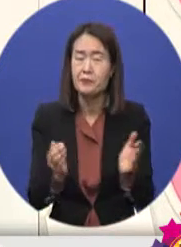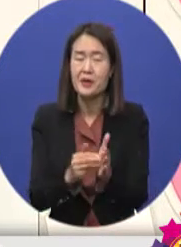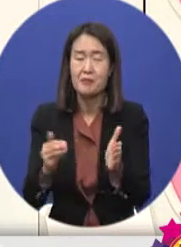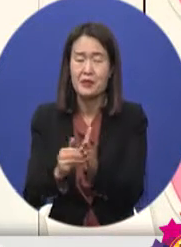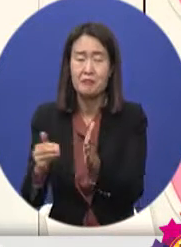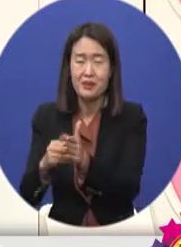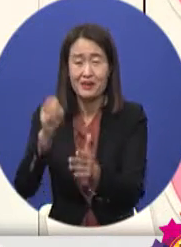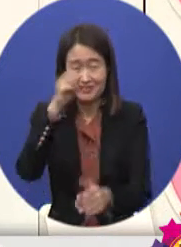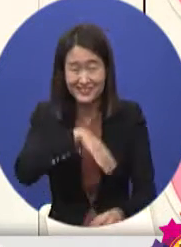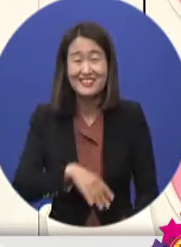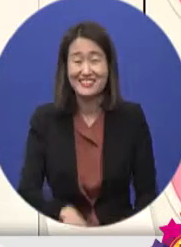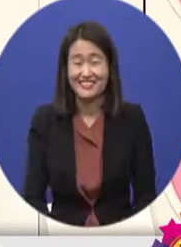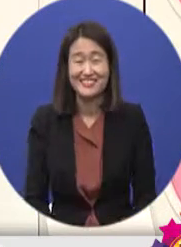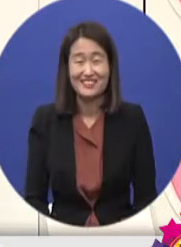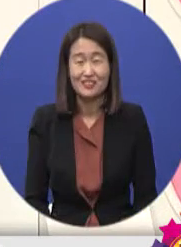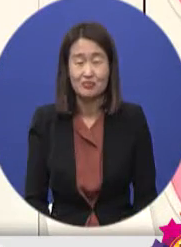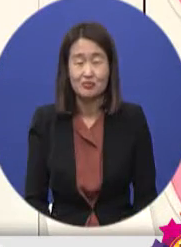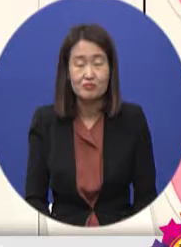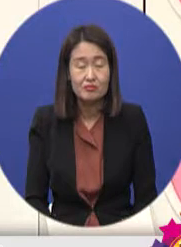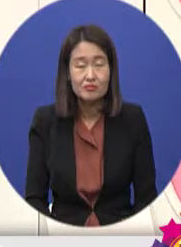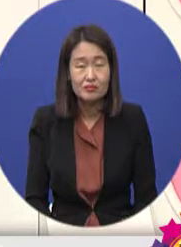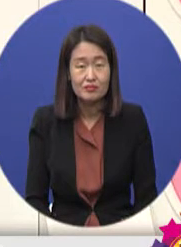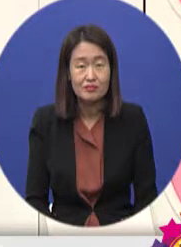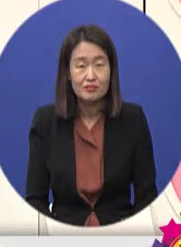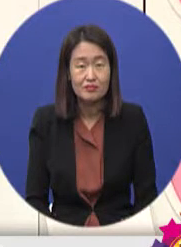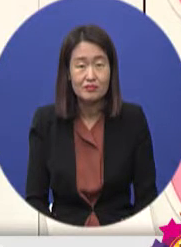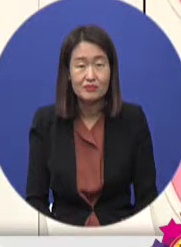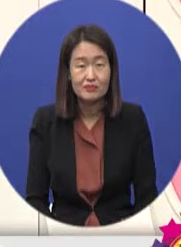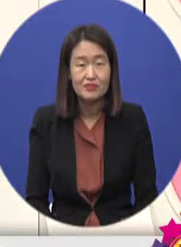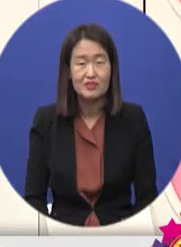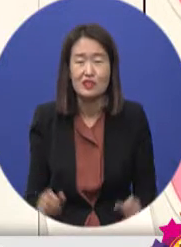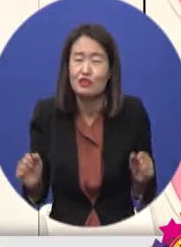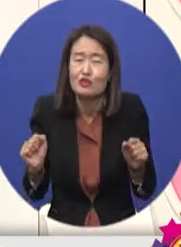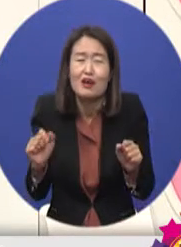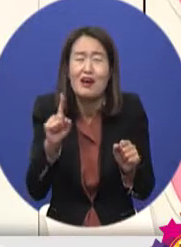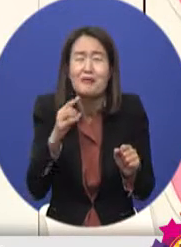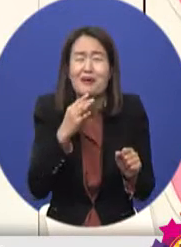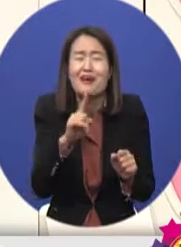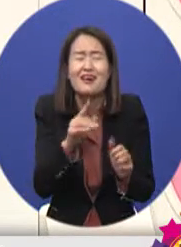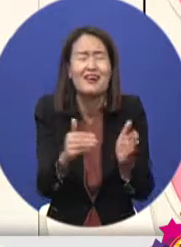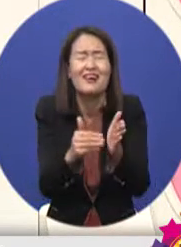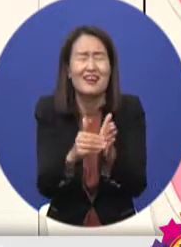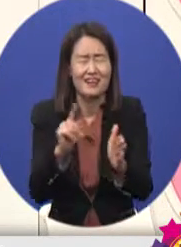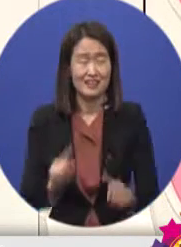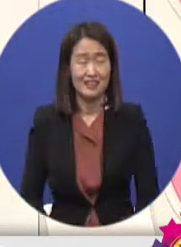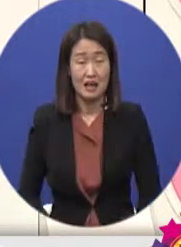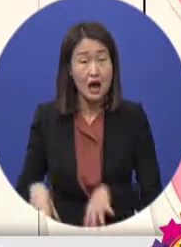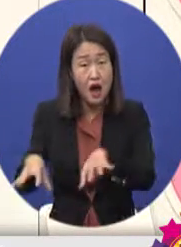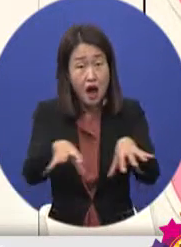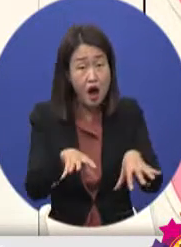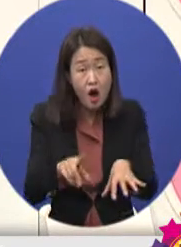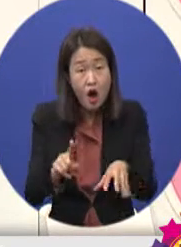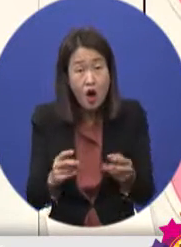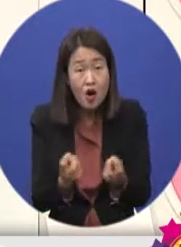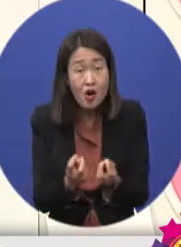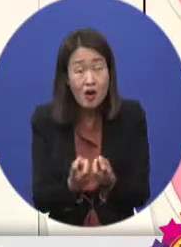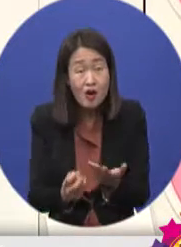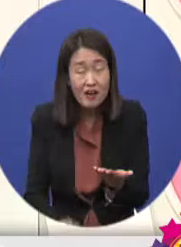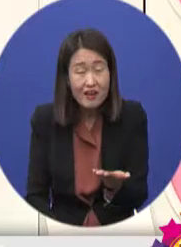예? 빵거는 뭐 이제 겨울만 지나는 것만 남은 거죠. 네, 김장은 어떻게